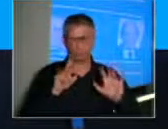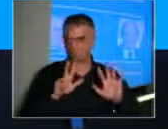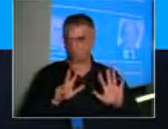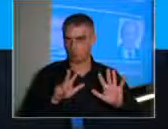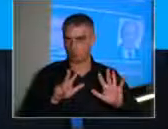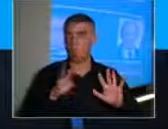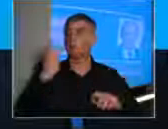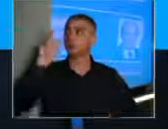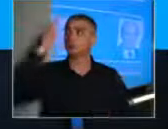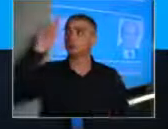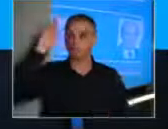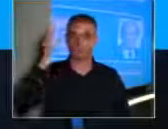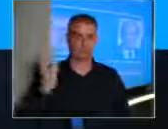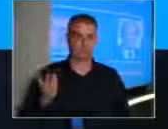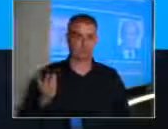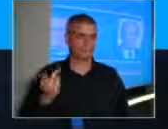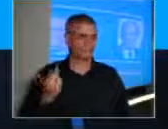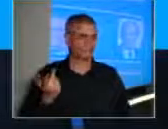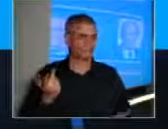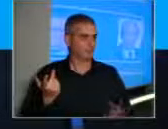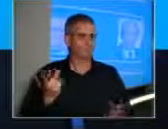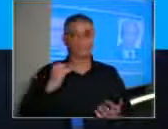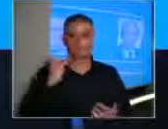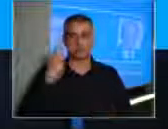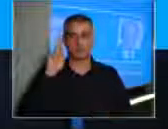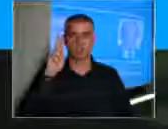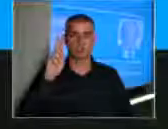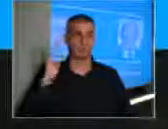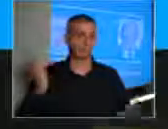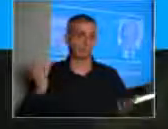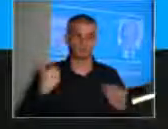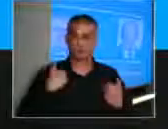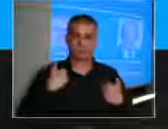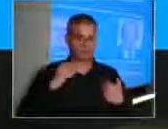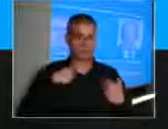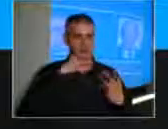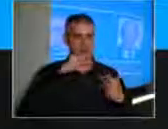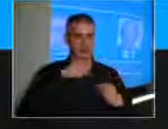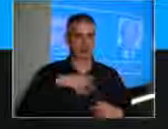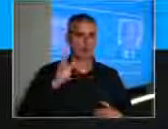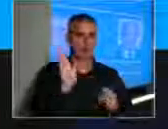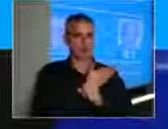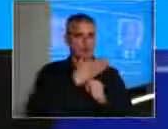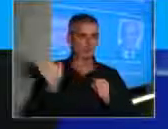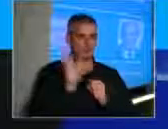7-8 מנדטים, יותר, עם פוטנציאל ליותר. נכון, יותר. תראה, אנחנו כולנו... מה שנקרא, דיברנו על כאפות,